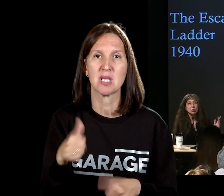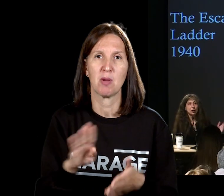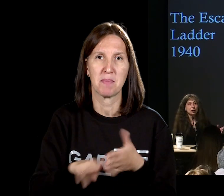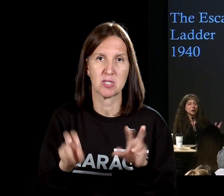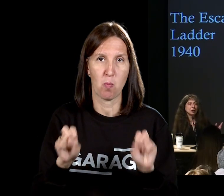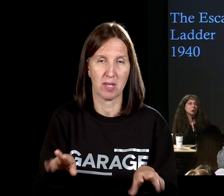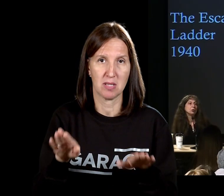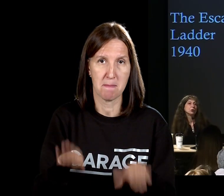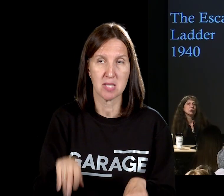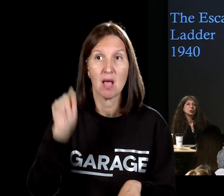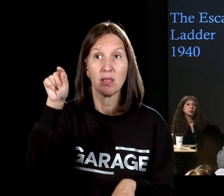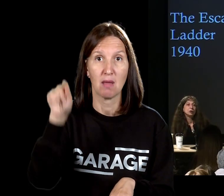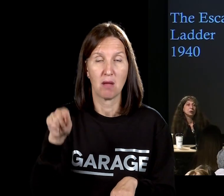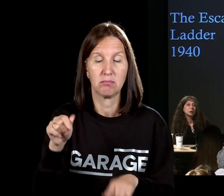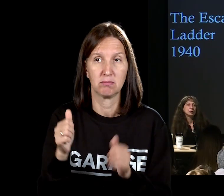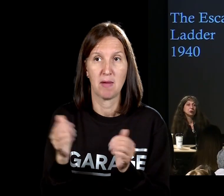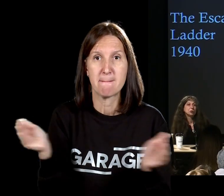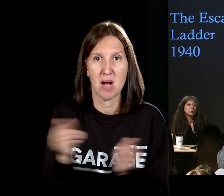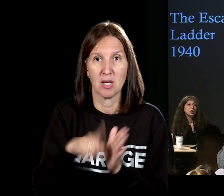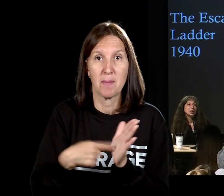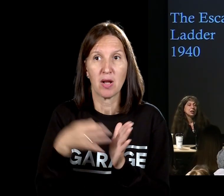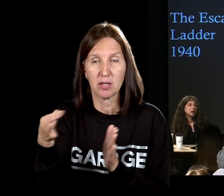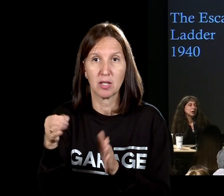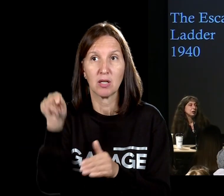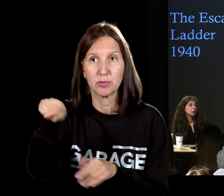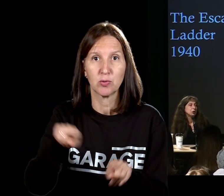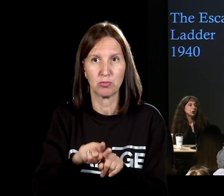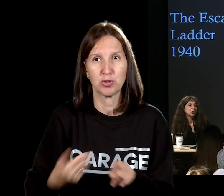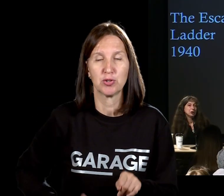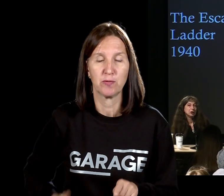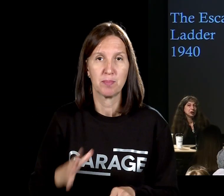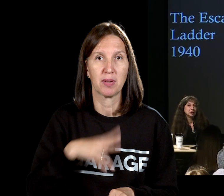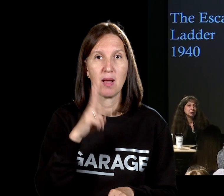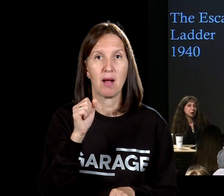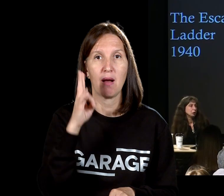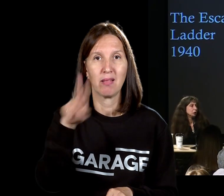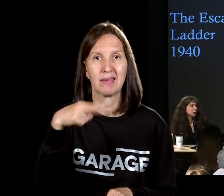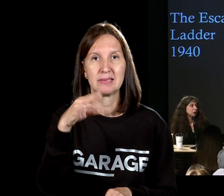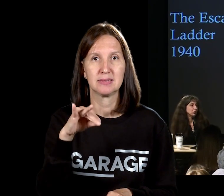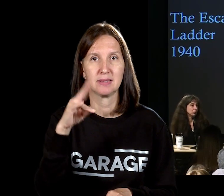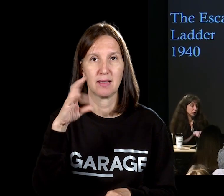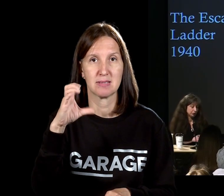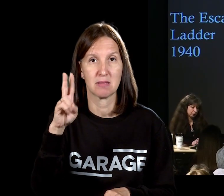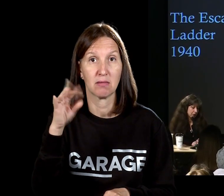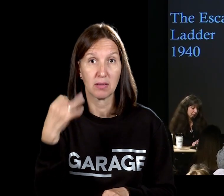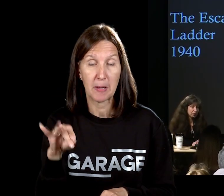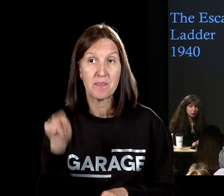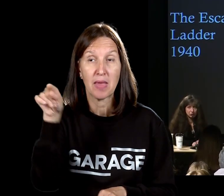Кандинский, маленький городок, в котором все время, в котором и там Миро начинает делать вот такую вот